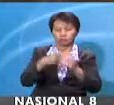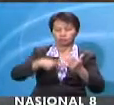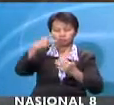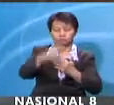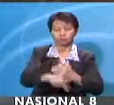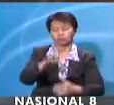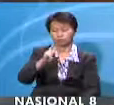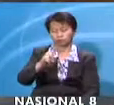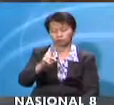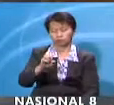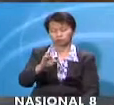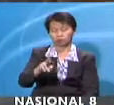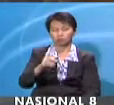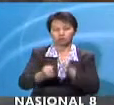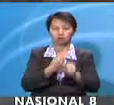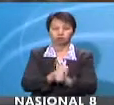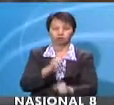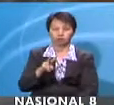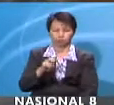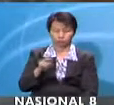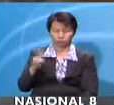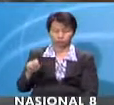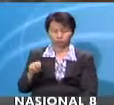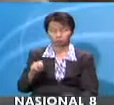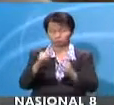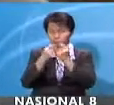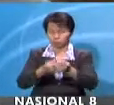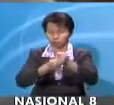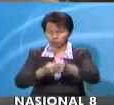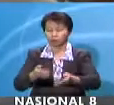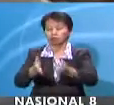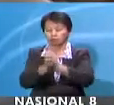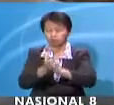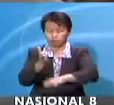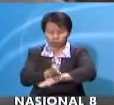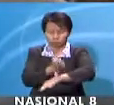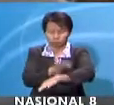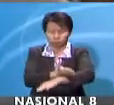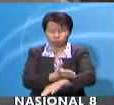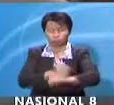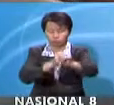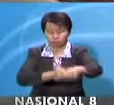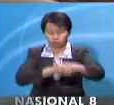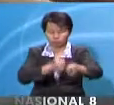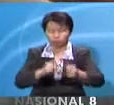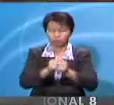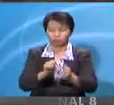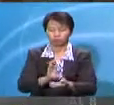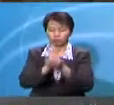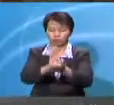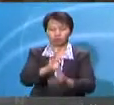projek NKEA sehingga tahun 2020. Golongan petani terbabit diminta mempertingkatkan lagi hasil pertanian mereka dengan